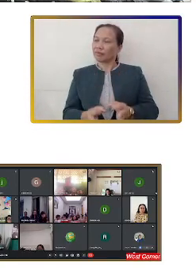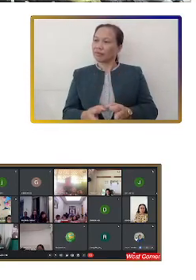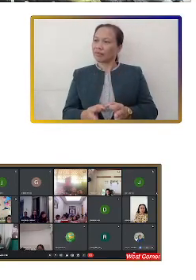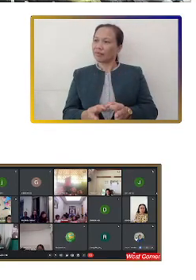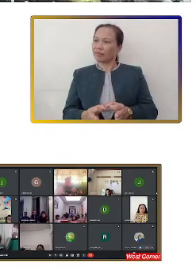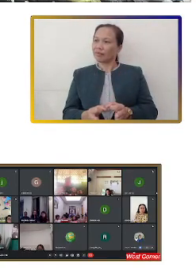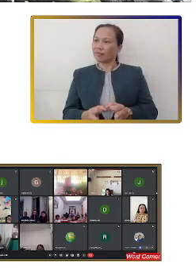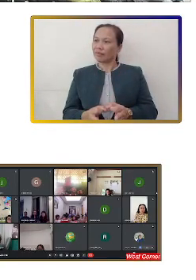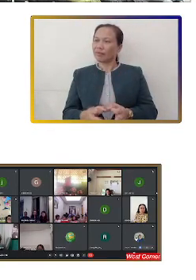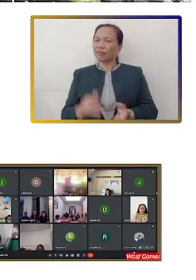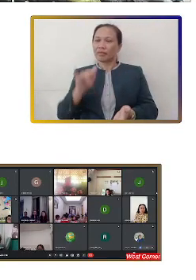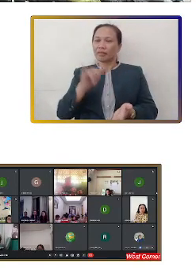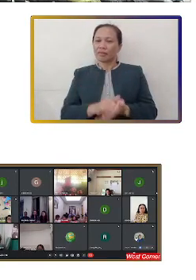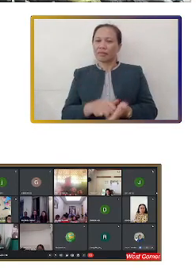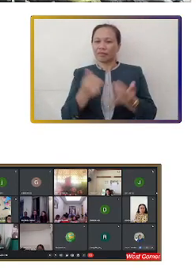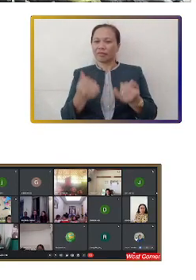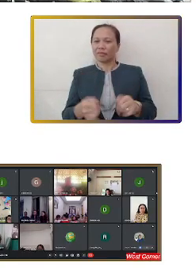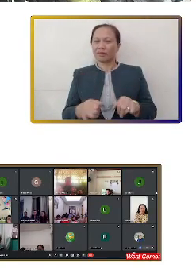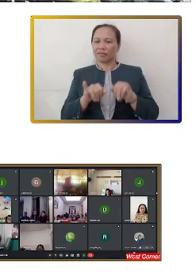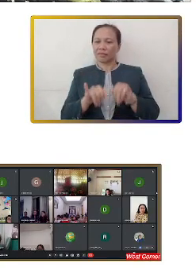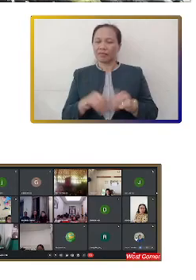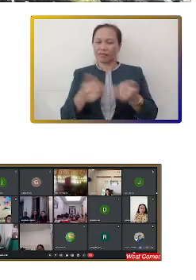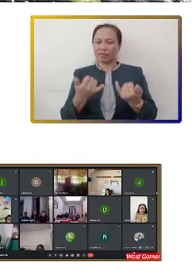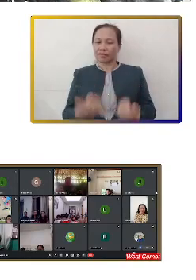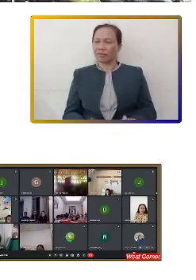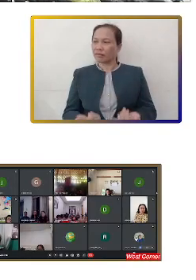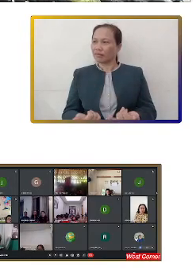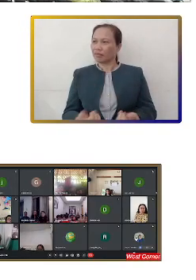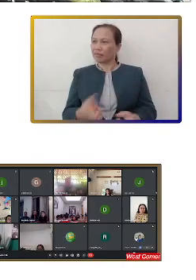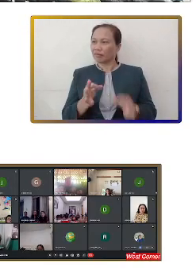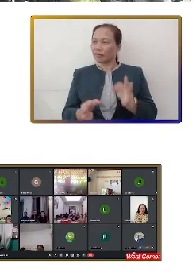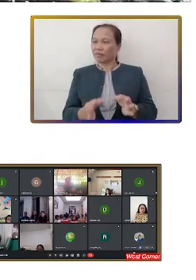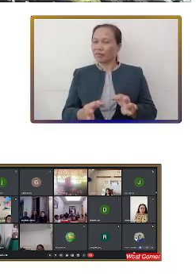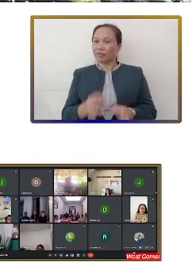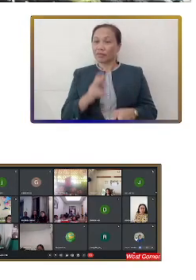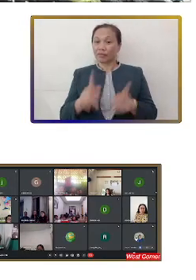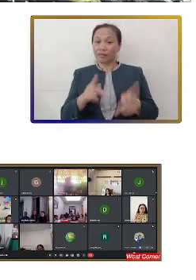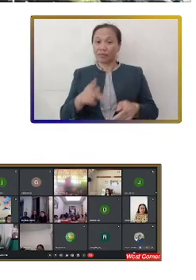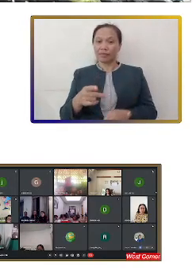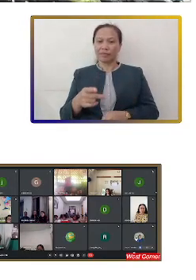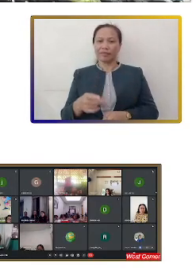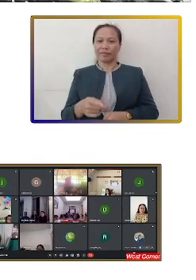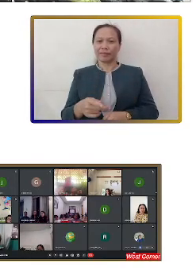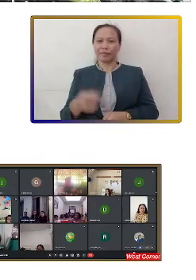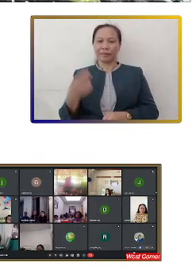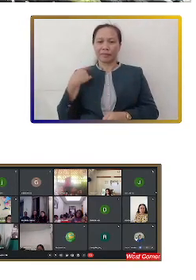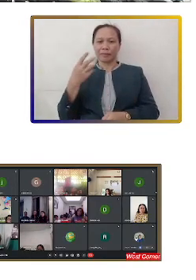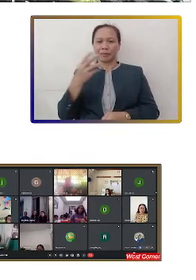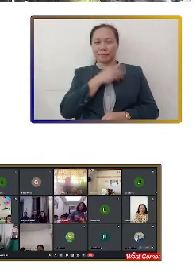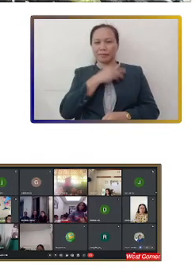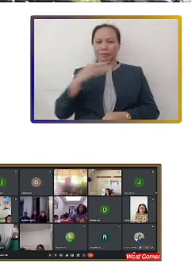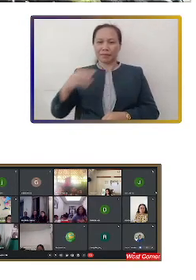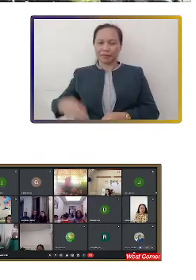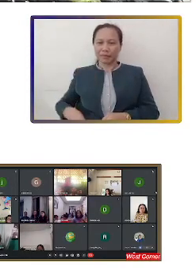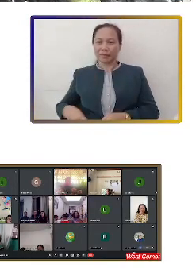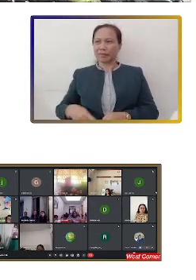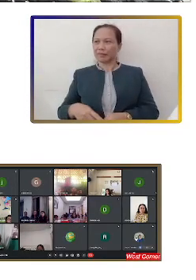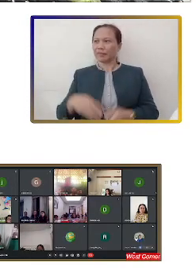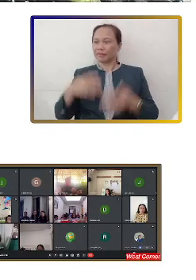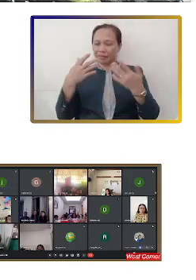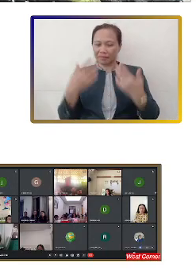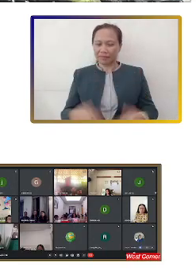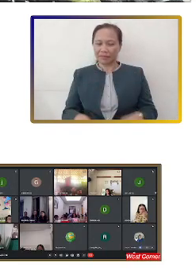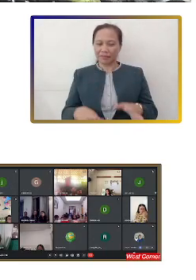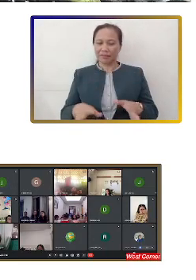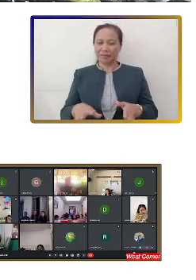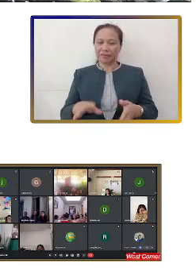ang issue ngayon kapatid eh. Kapag ka ang tao may pinag-aralan sa labas, may mga master's degree na tinapos sa labas,